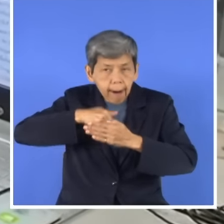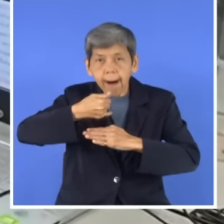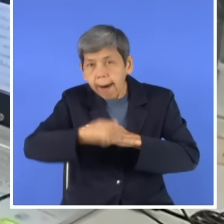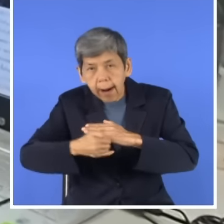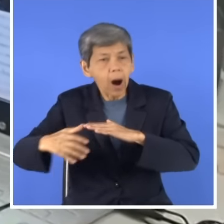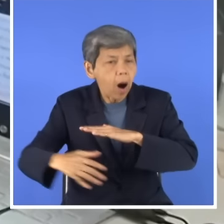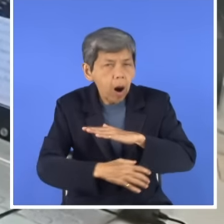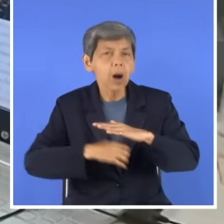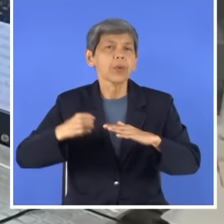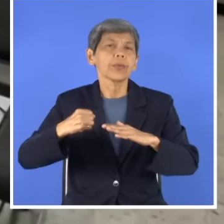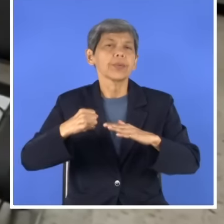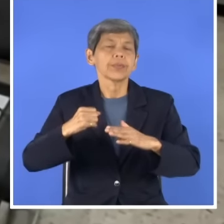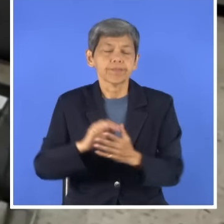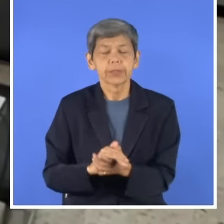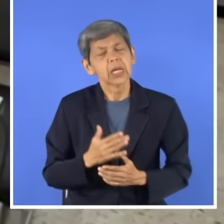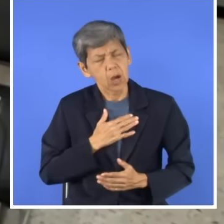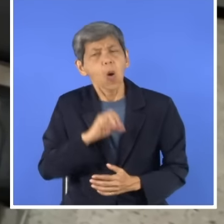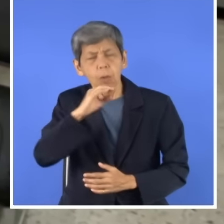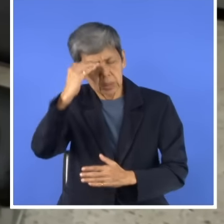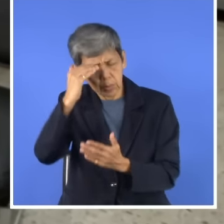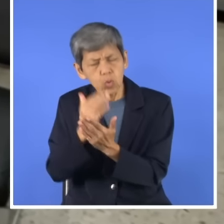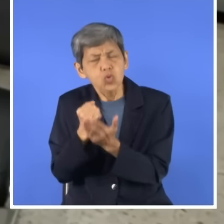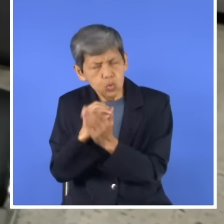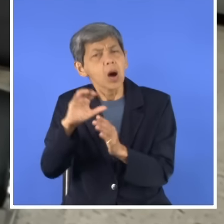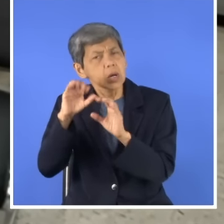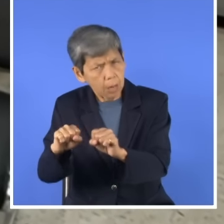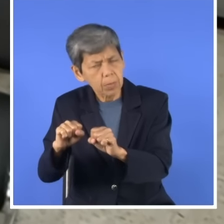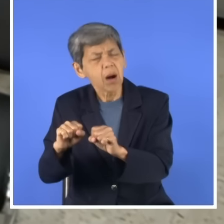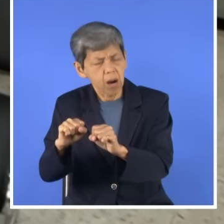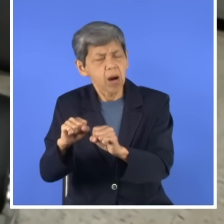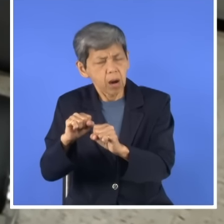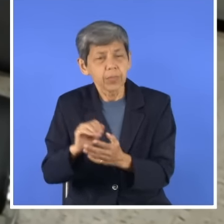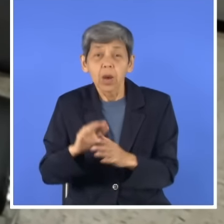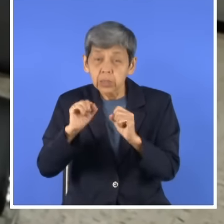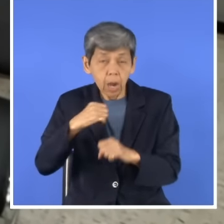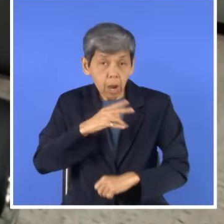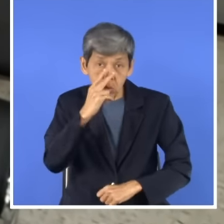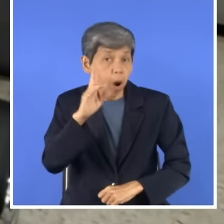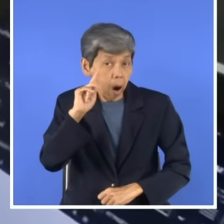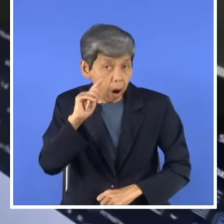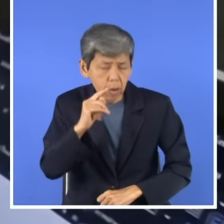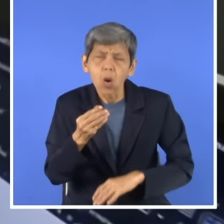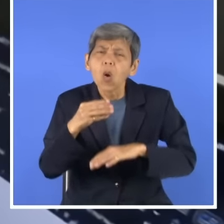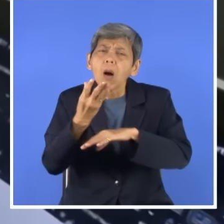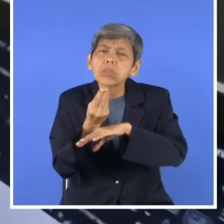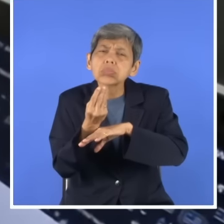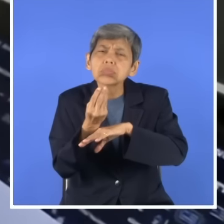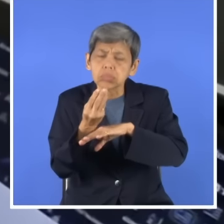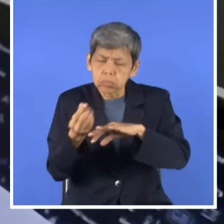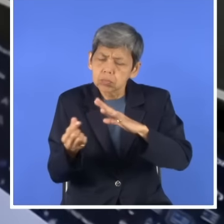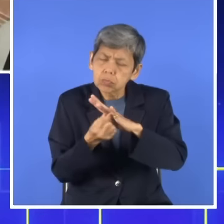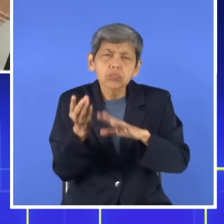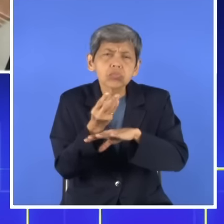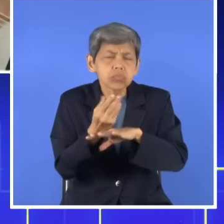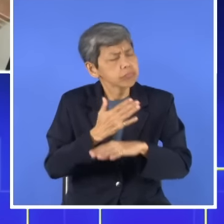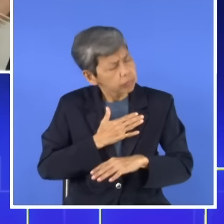ามาก่อเหตุแบบนี้เธอก็วอนให้ตำรวจเนี่ยช่วยจับคนร้ายมาให้ได้แล้วก็ถ้าคนร้ายฟังข่าวอยู่เอาแหวนมาคืนเธอเพราะว่ามัน